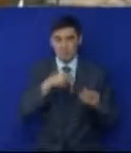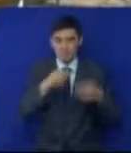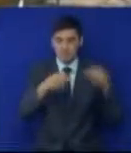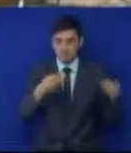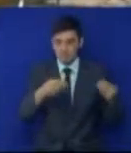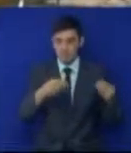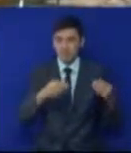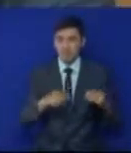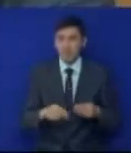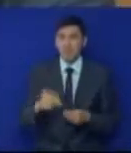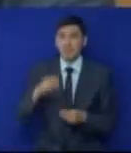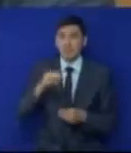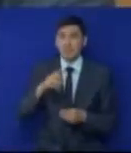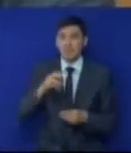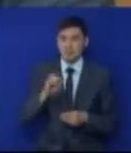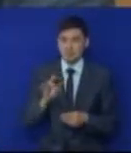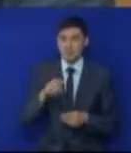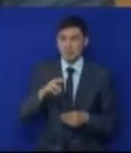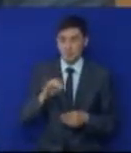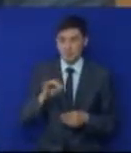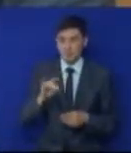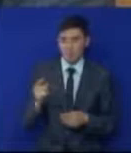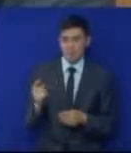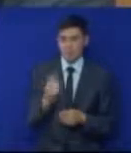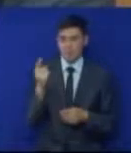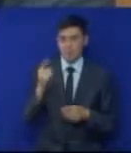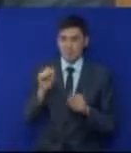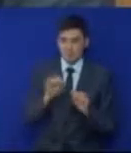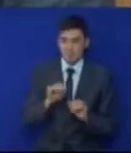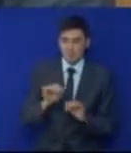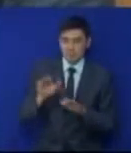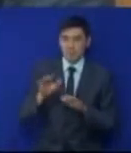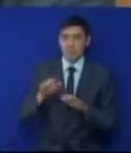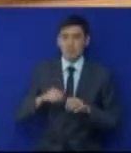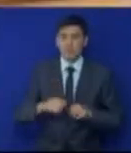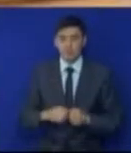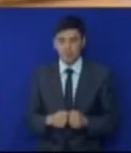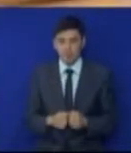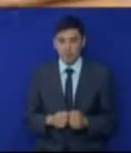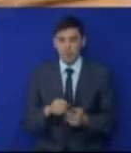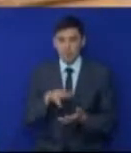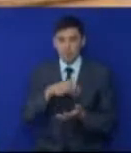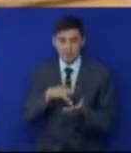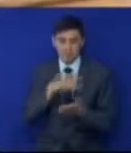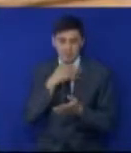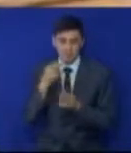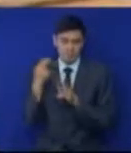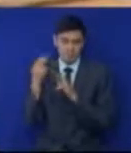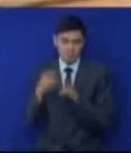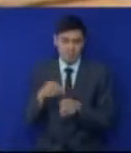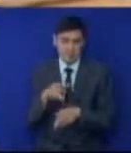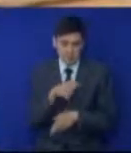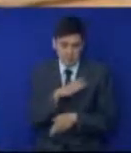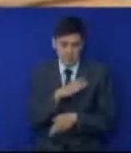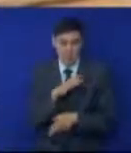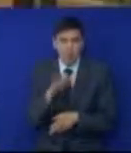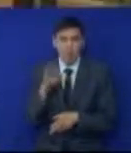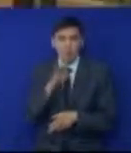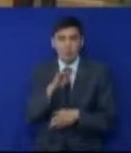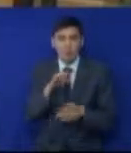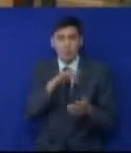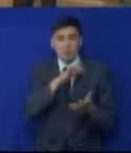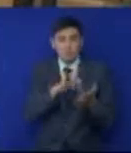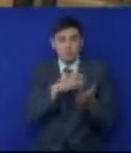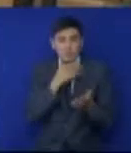Сәлімов, премьер-министрдің бірінші орынбасары Асқар Мәміннің таяуда қаламызға жасаған сапары барысында Семей туралы жақсы